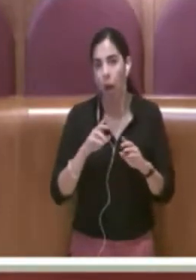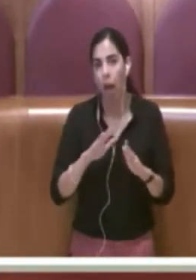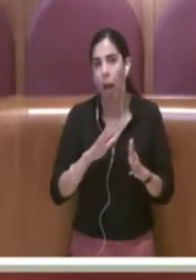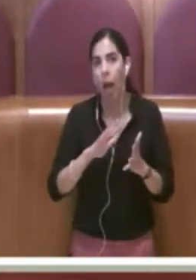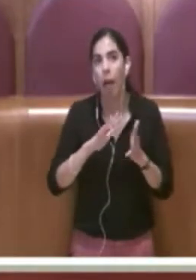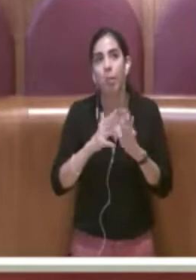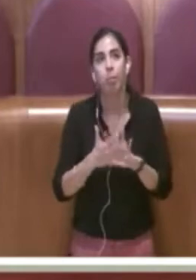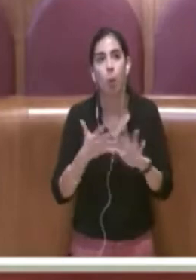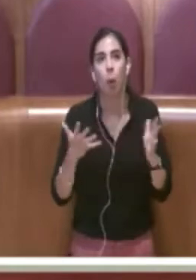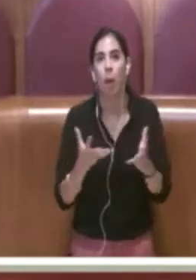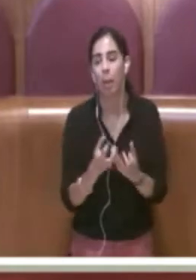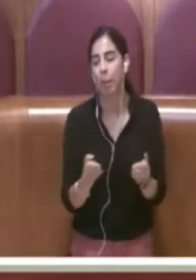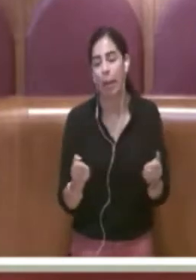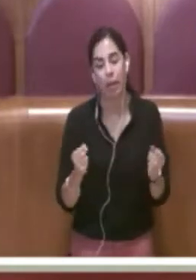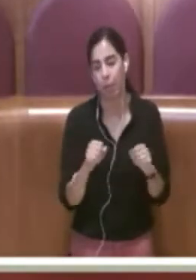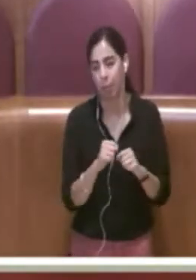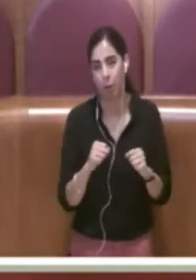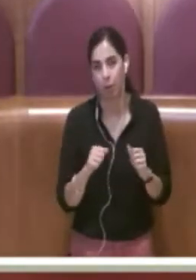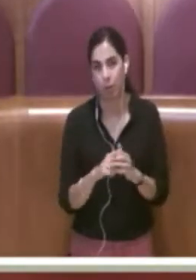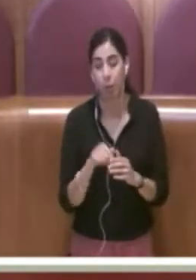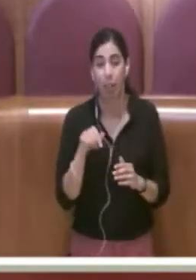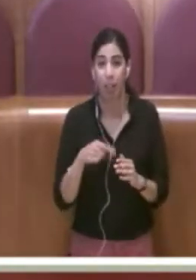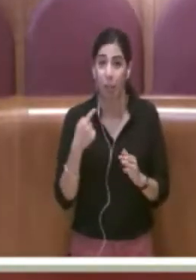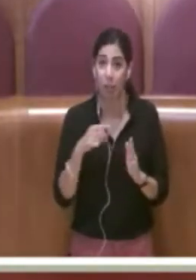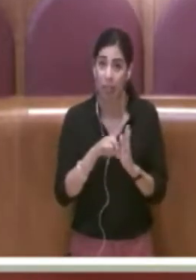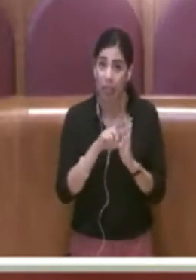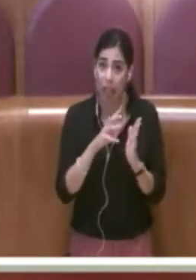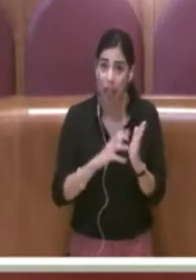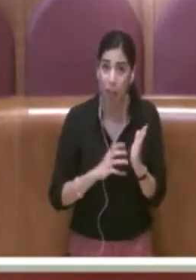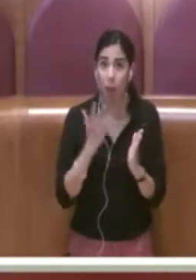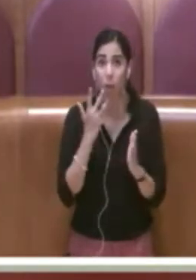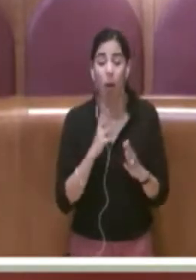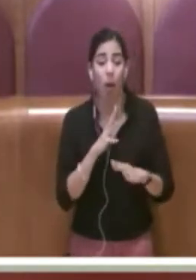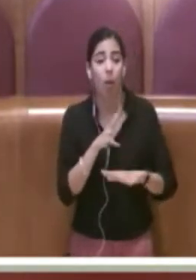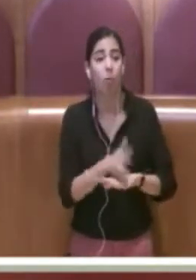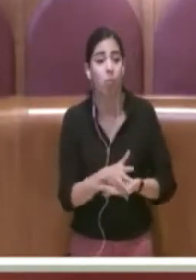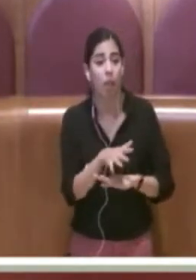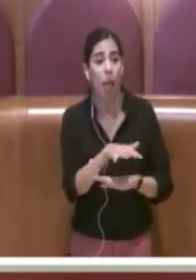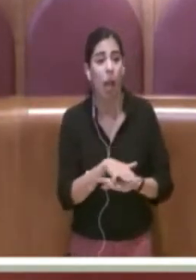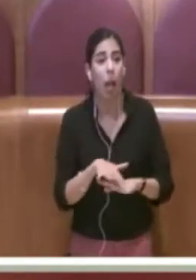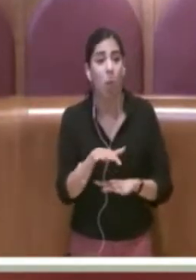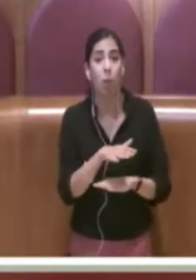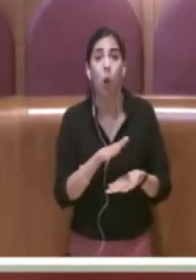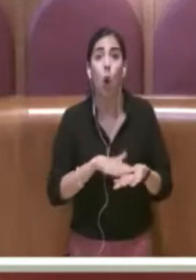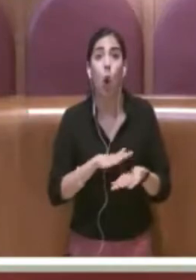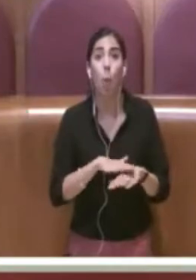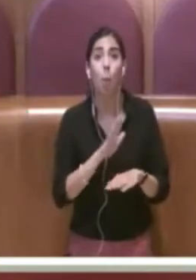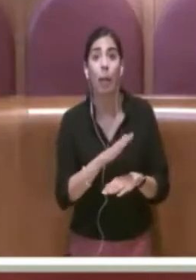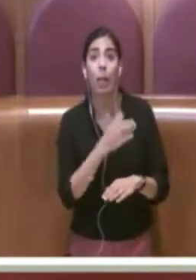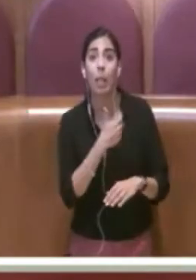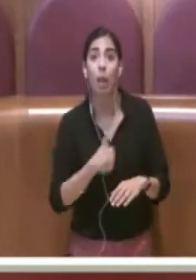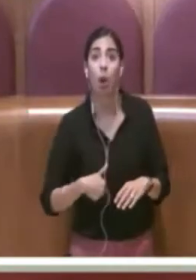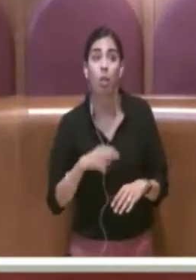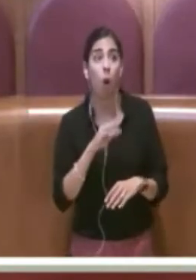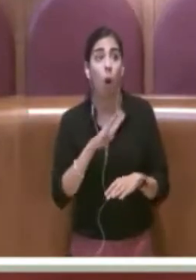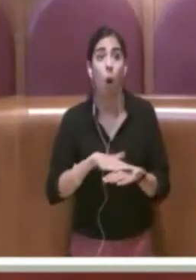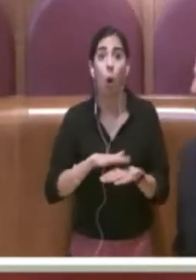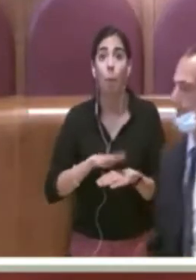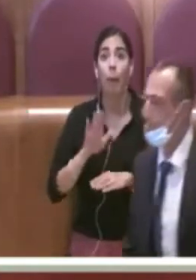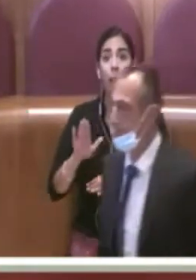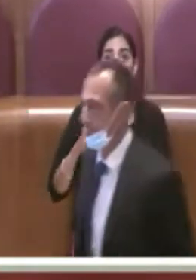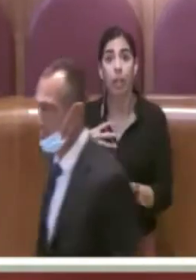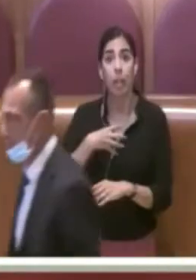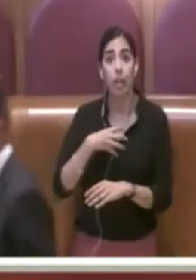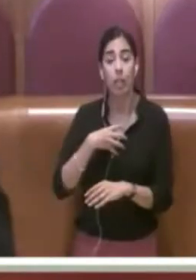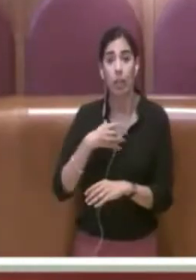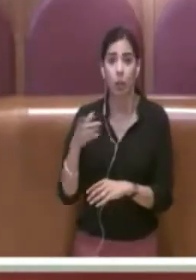un ambito che certo non è di competenza del consigliere o dell'assessore,